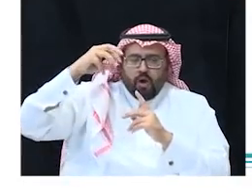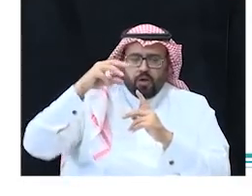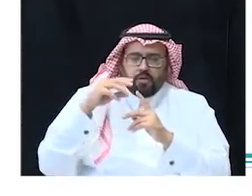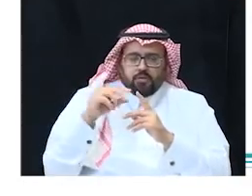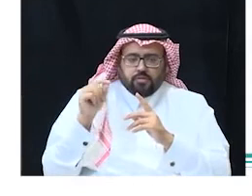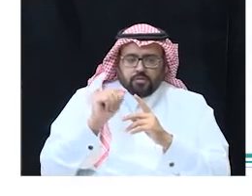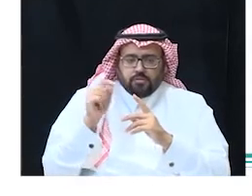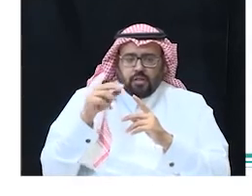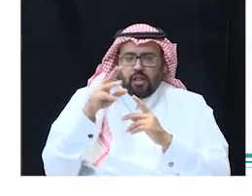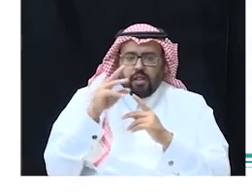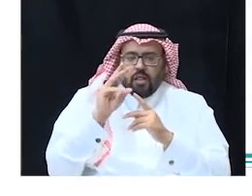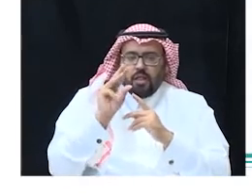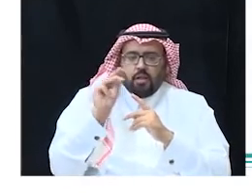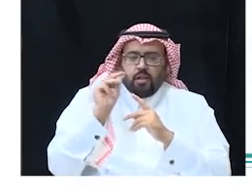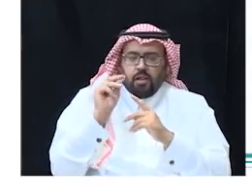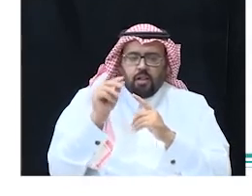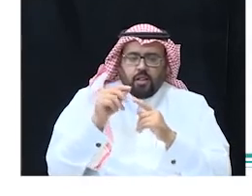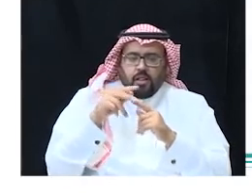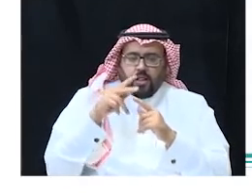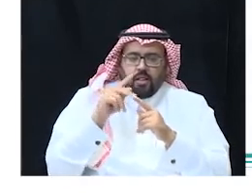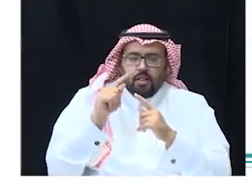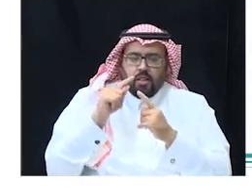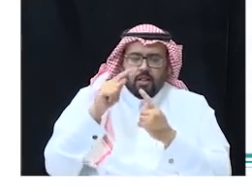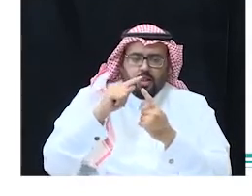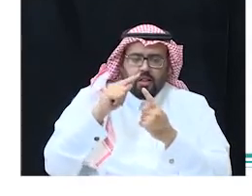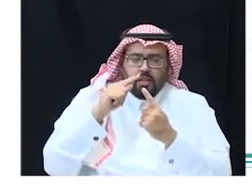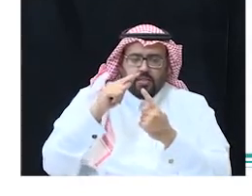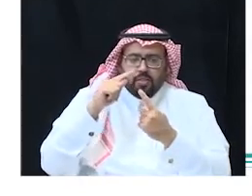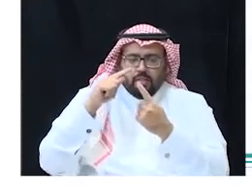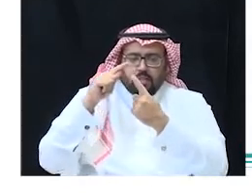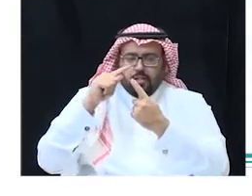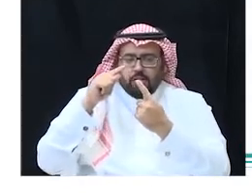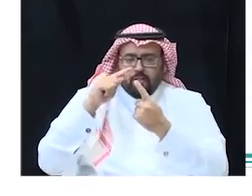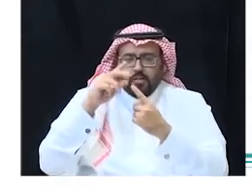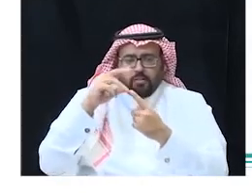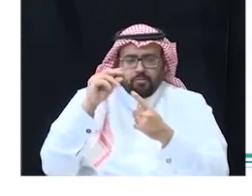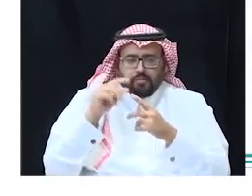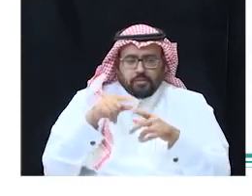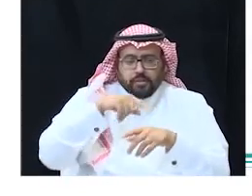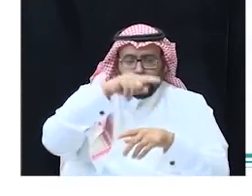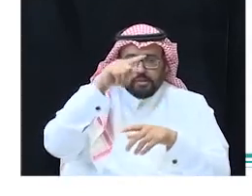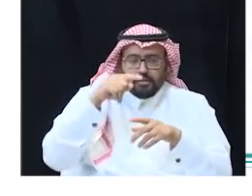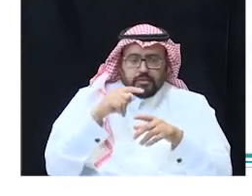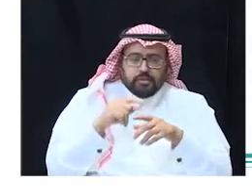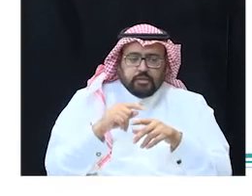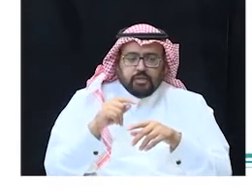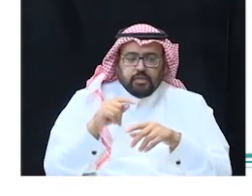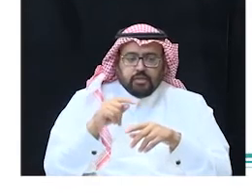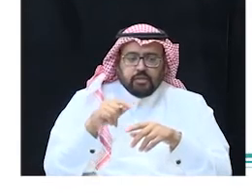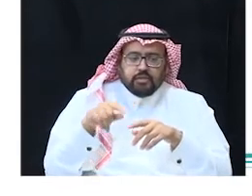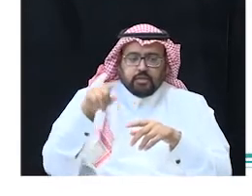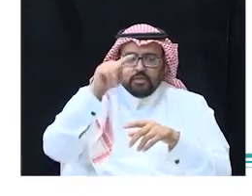يجذب المغناطيس مشبك الورق من دون أن يلامسه.